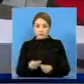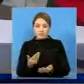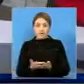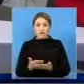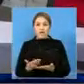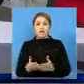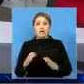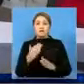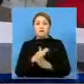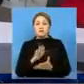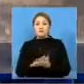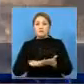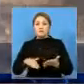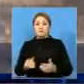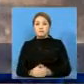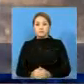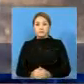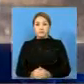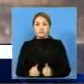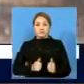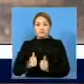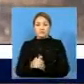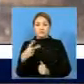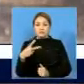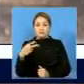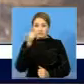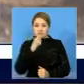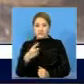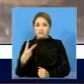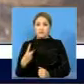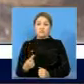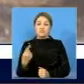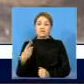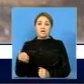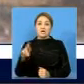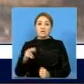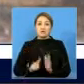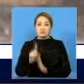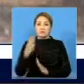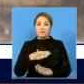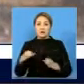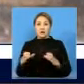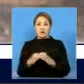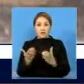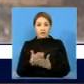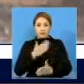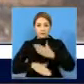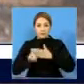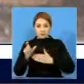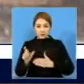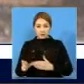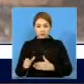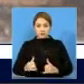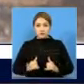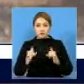арналған қамқорлығы жалғаса береді. Алдағы 2021 жылдың 1 қаңтарынан бастап, біз айтқан портал арқылы мүмкіндігі шектеулі азаматтар